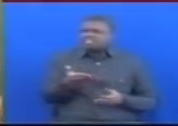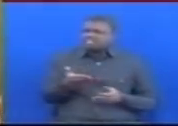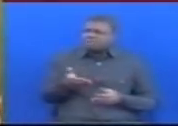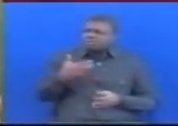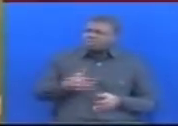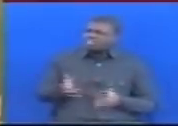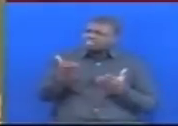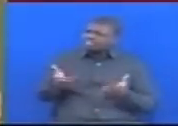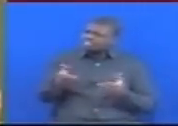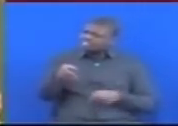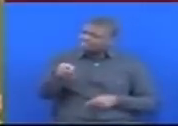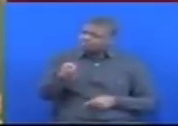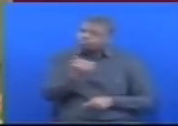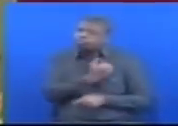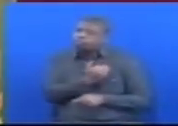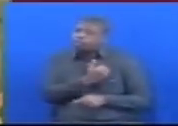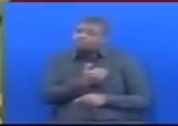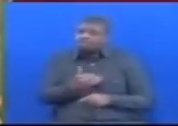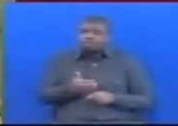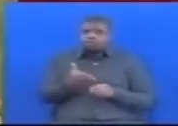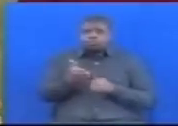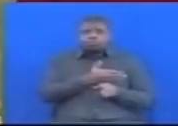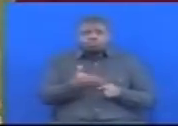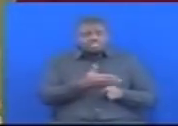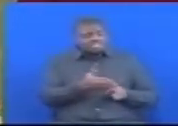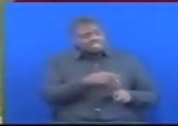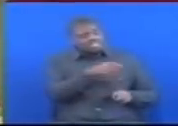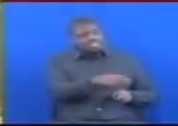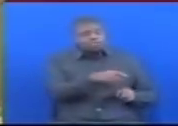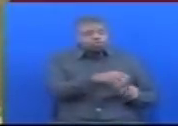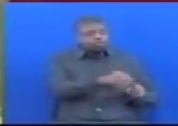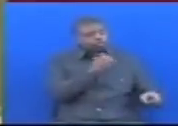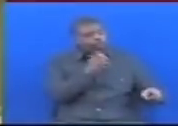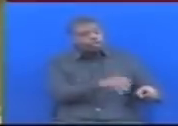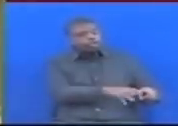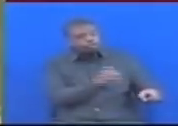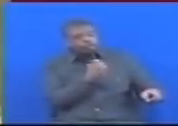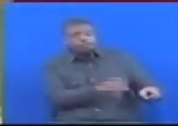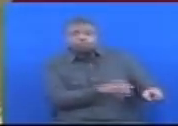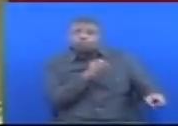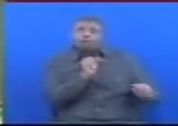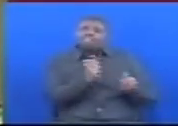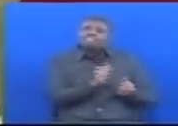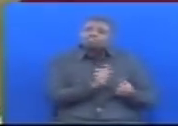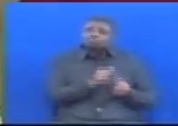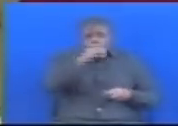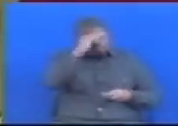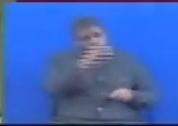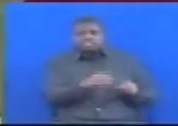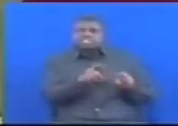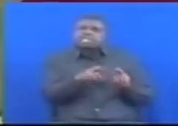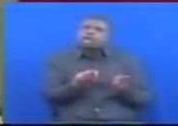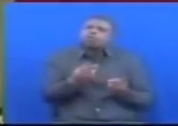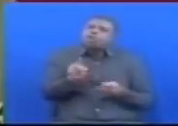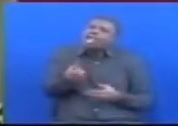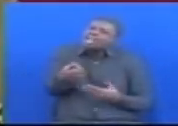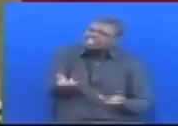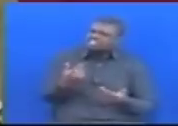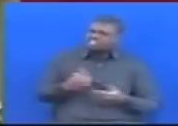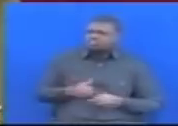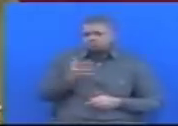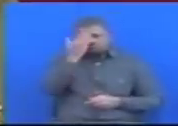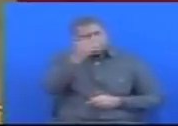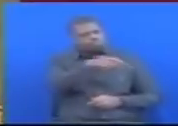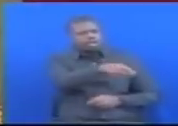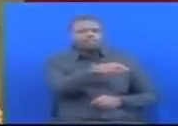mheshimiwa waziri, unataka kutuambia wanaohusika na hili zoezi la kuchomoa vitu au vielelezo ni polisi au kina nani? Na tunajua kabisa